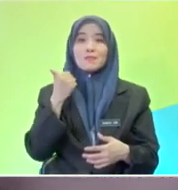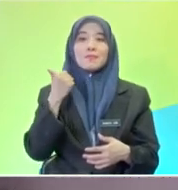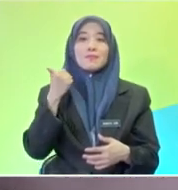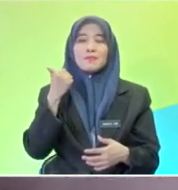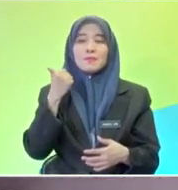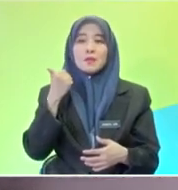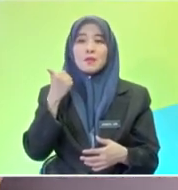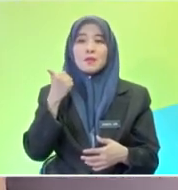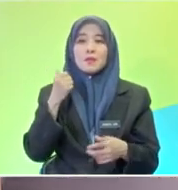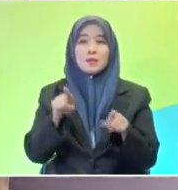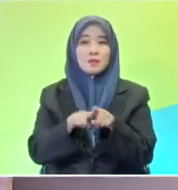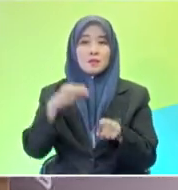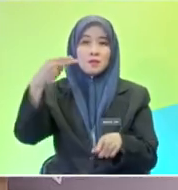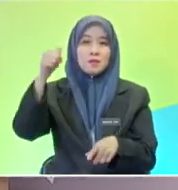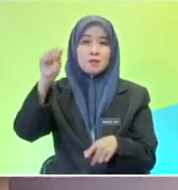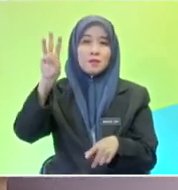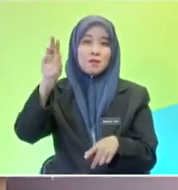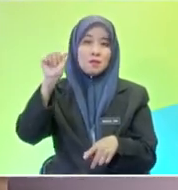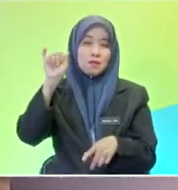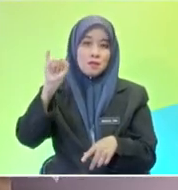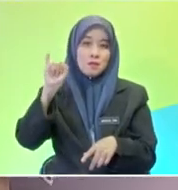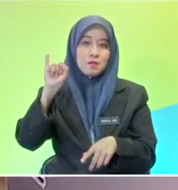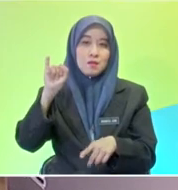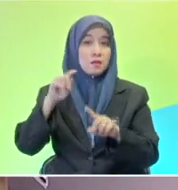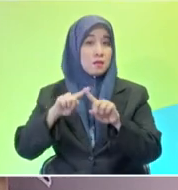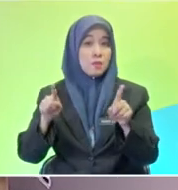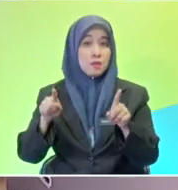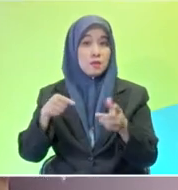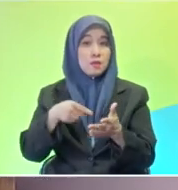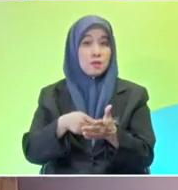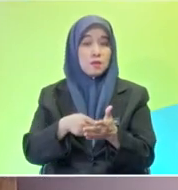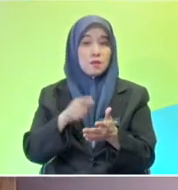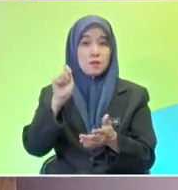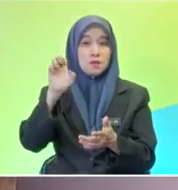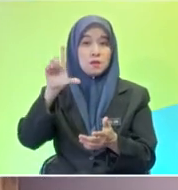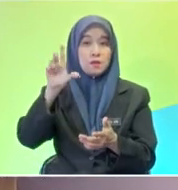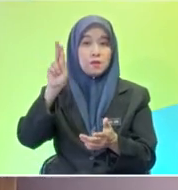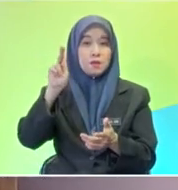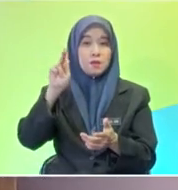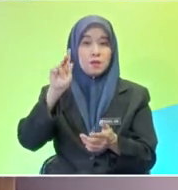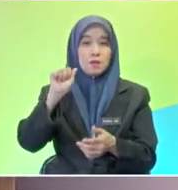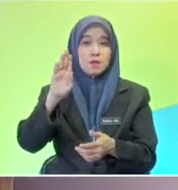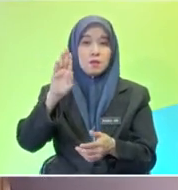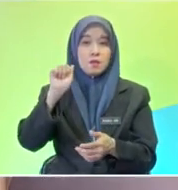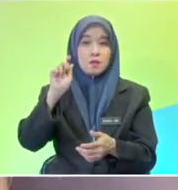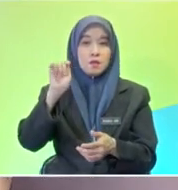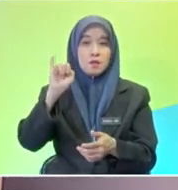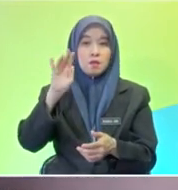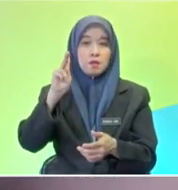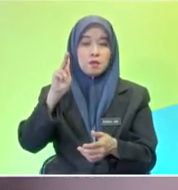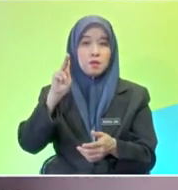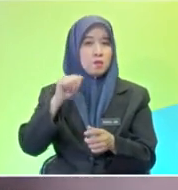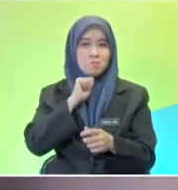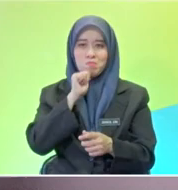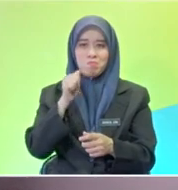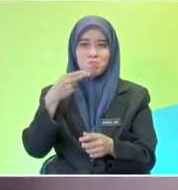Hawaii, cikgu. Terbawa-bawa kita. Tetapi ni teluk batik. Ni teluk batik? Ya. Bukan Hawaii. Bukan Hawaii. Tapi tak apalah,